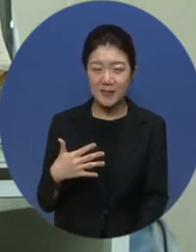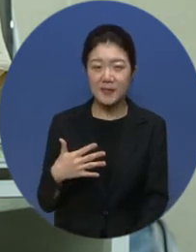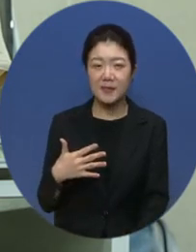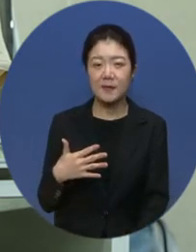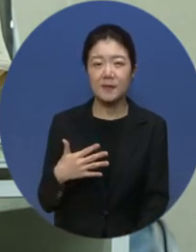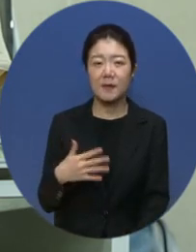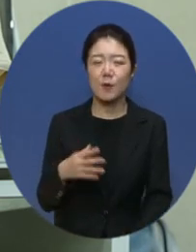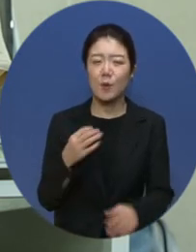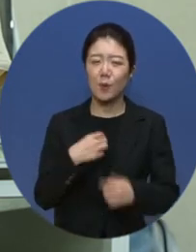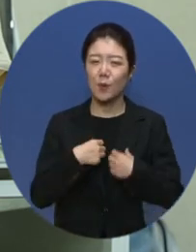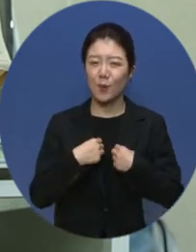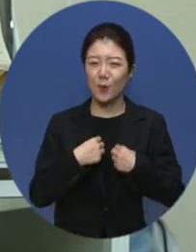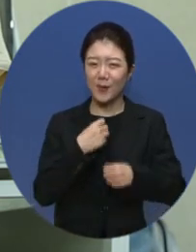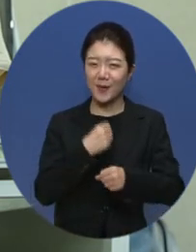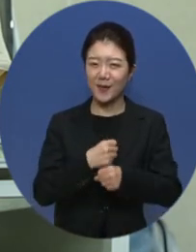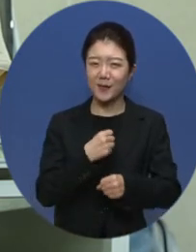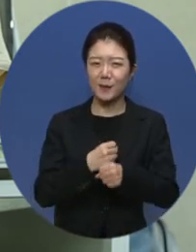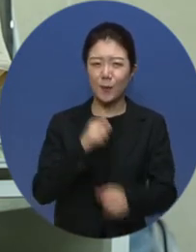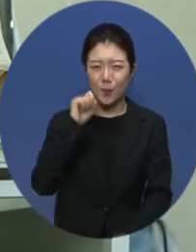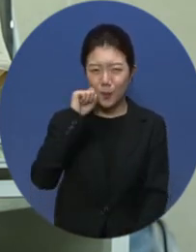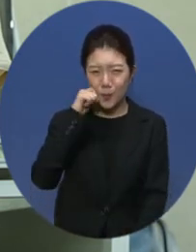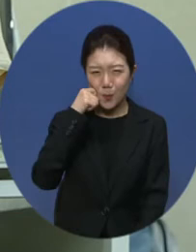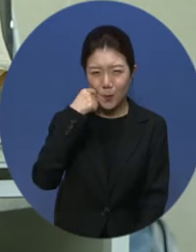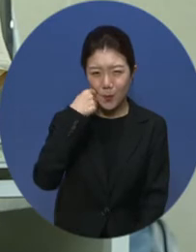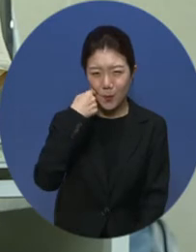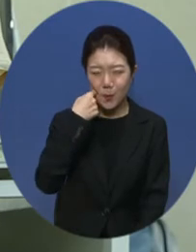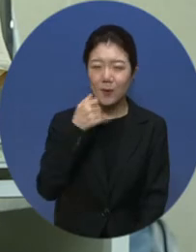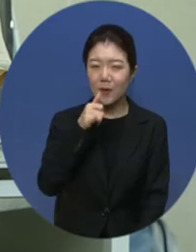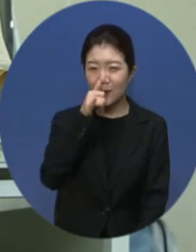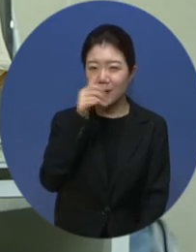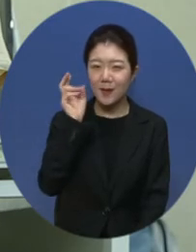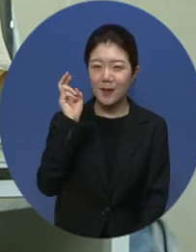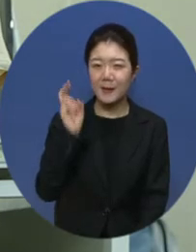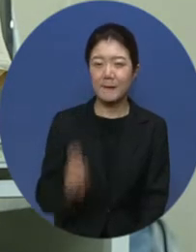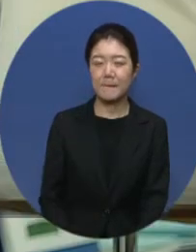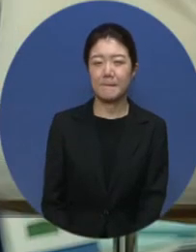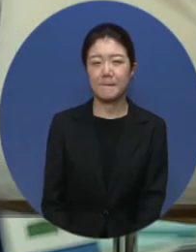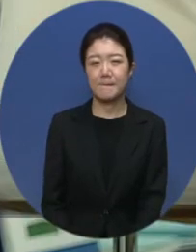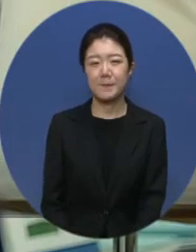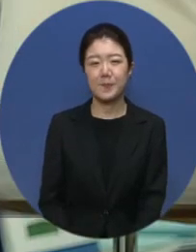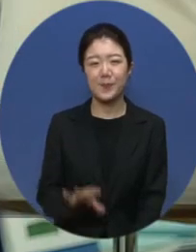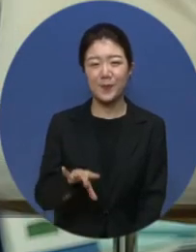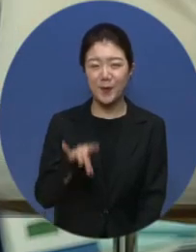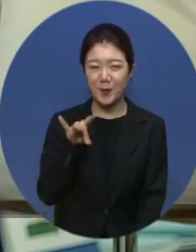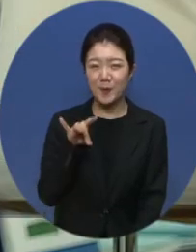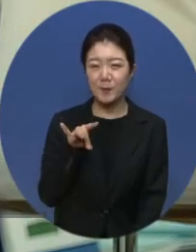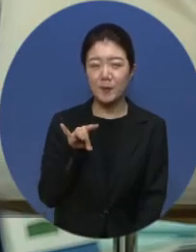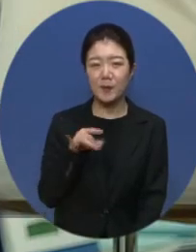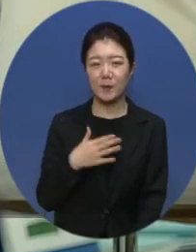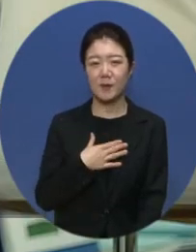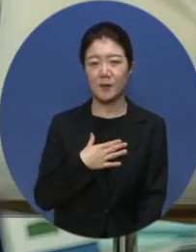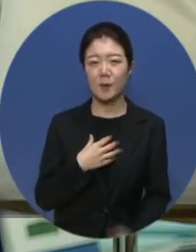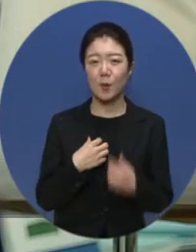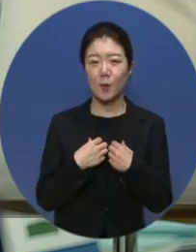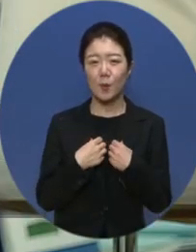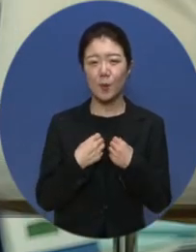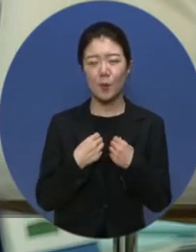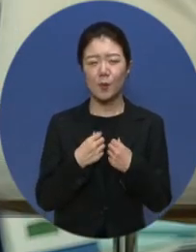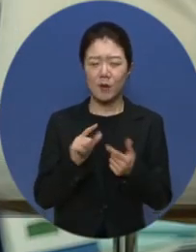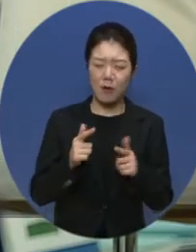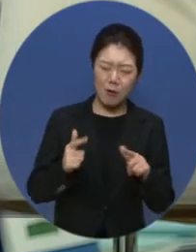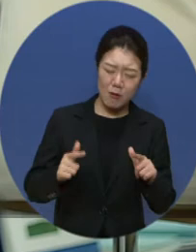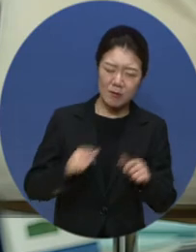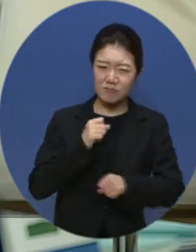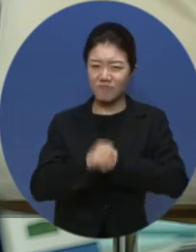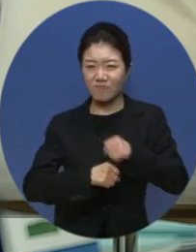좀 제작하시는 거에 있어서 좀 어려움이 있으셨을 수도 있을 것 같아요. 처음에는 제가 옷을 이렇게 저렇게